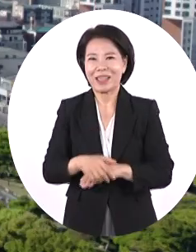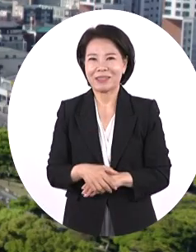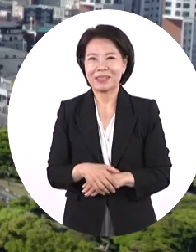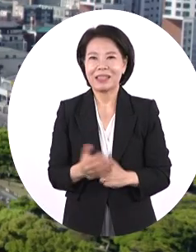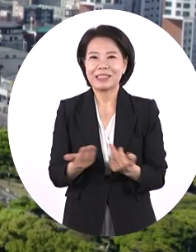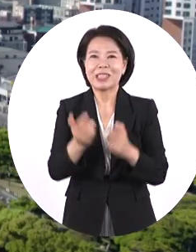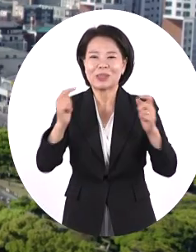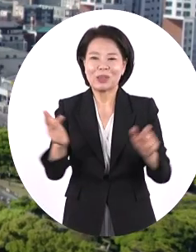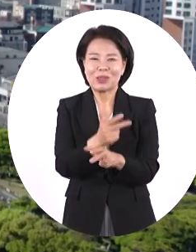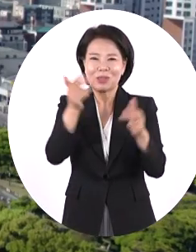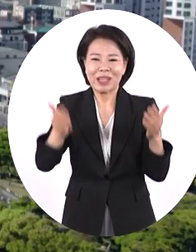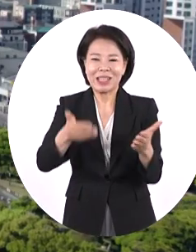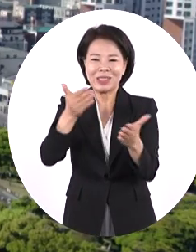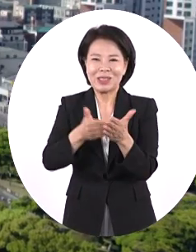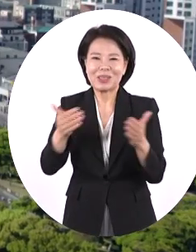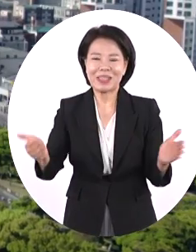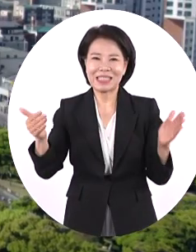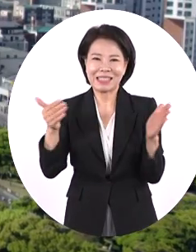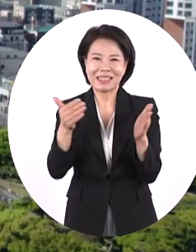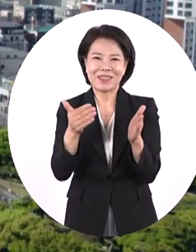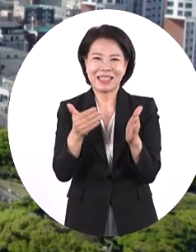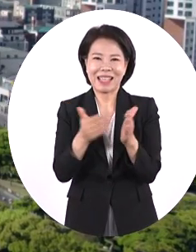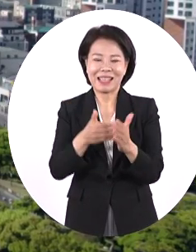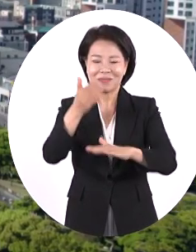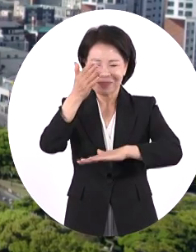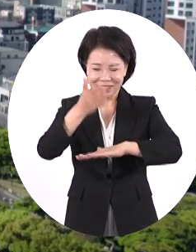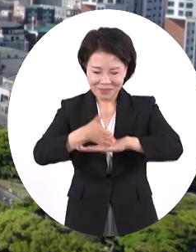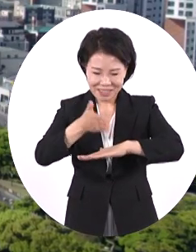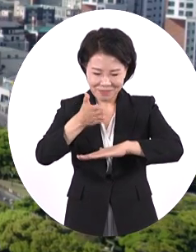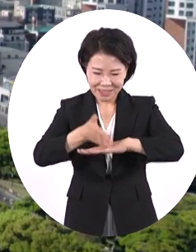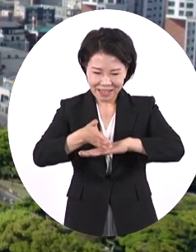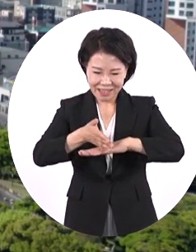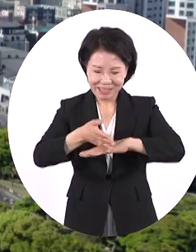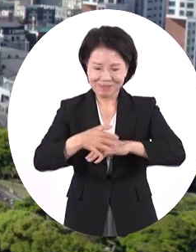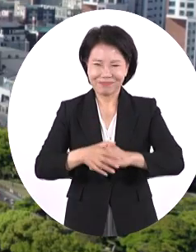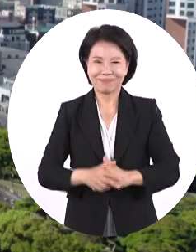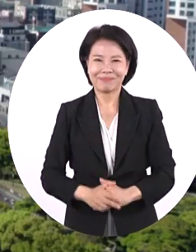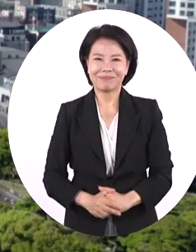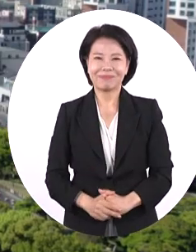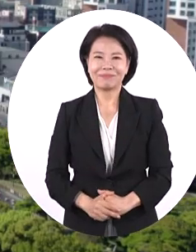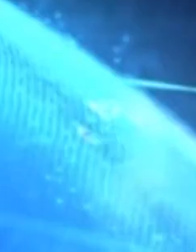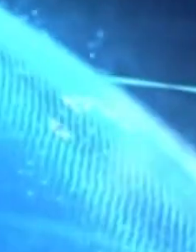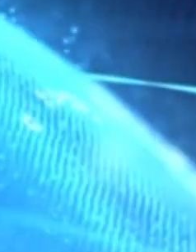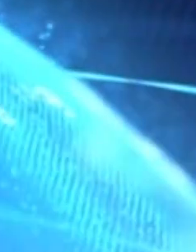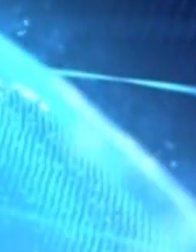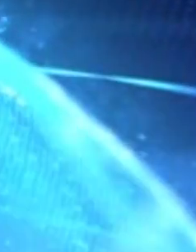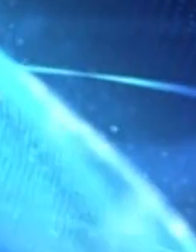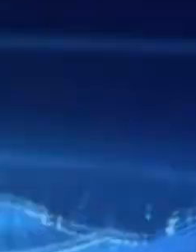지금까지 위클리 제주였습니다. 시청해주셔서 감사합니다.